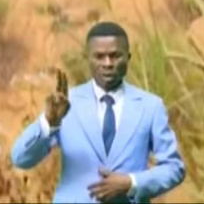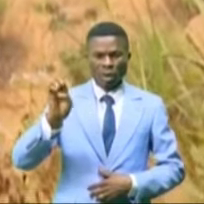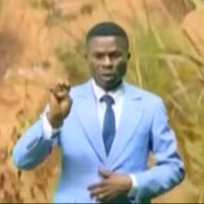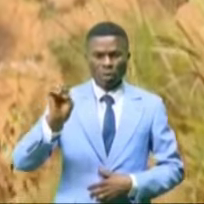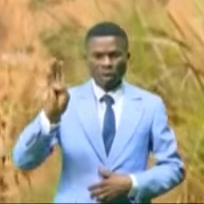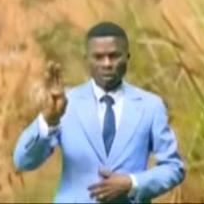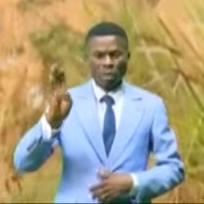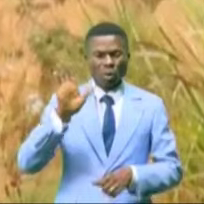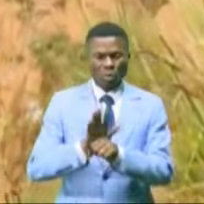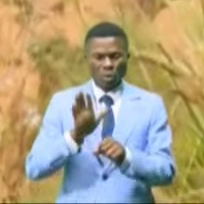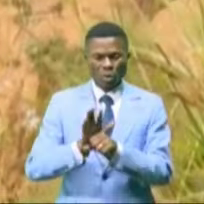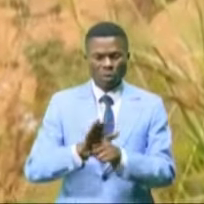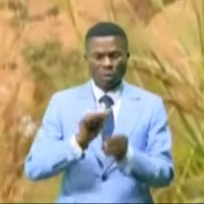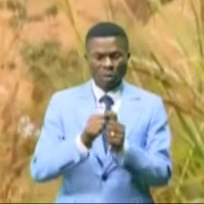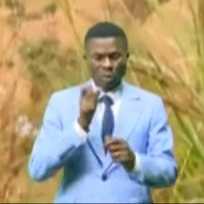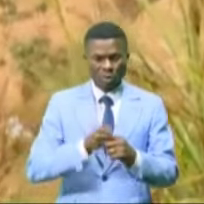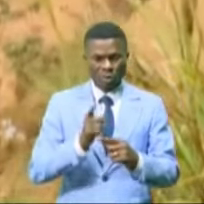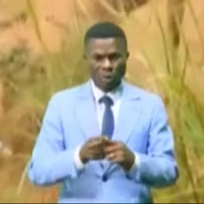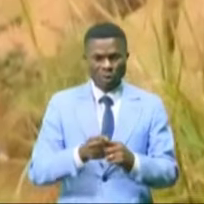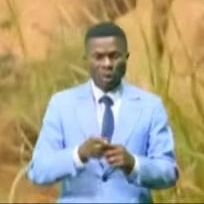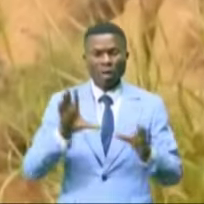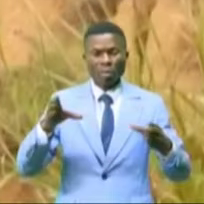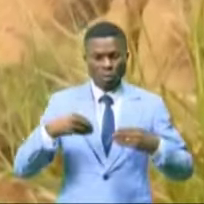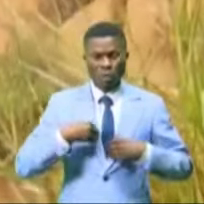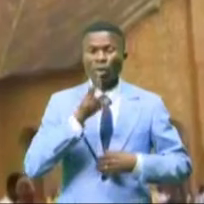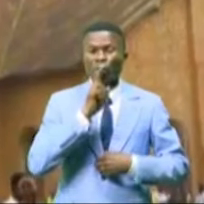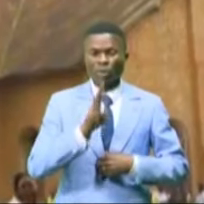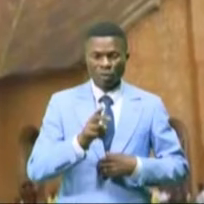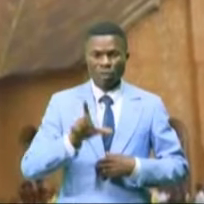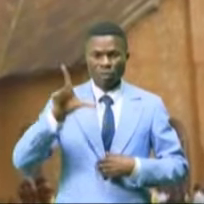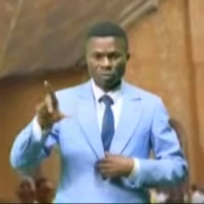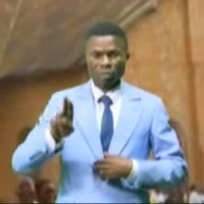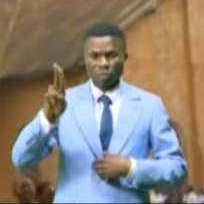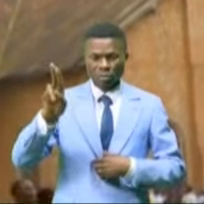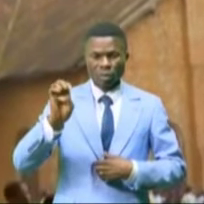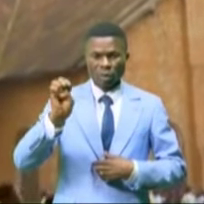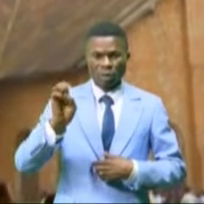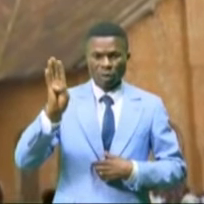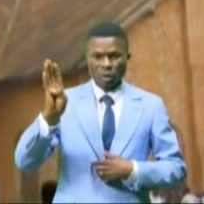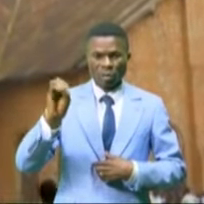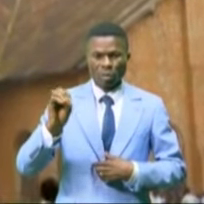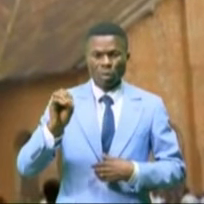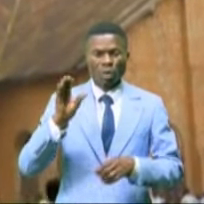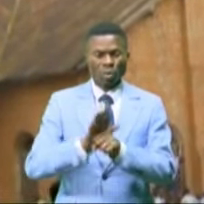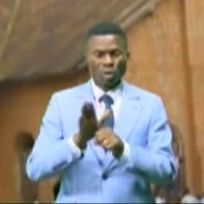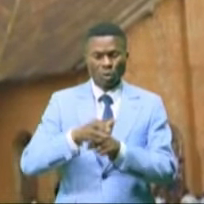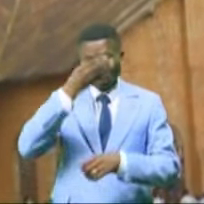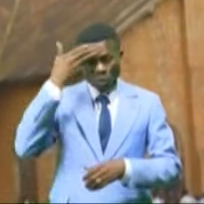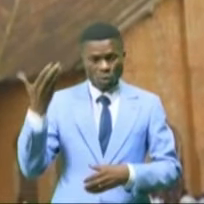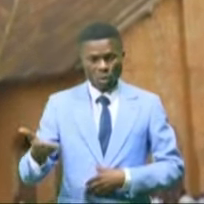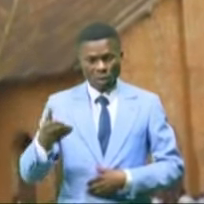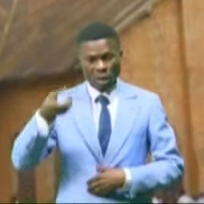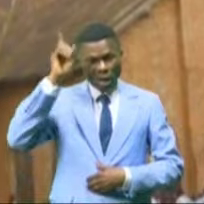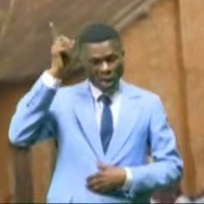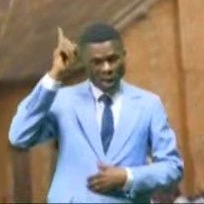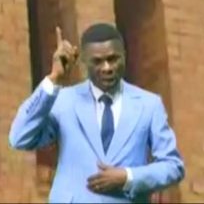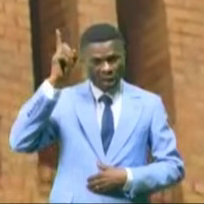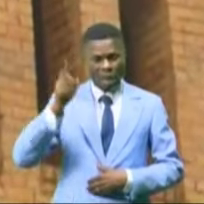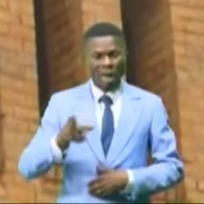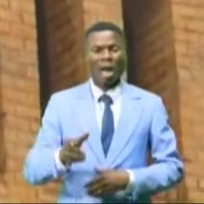lacunes. Et pour moi, je peux confirmer directement que Luebo est délaissé. Luebo, qu'on appelait Luebo